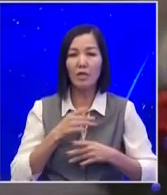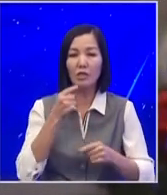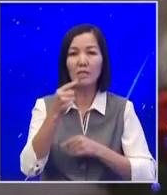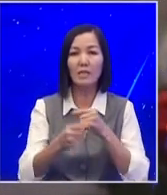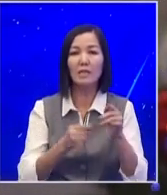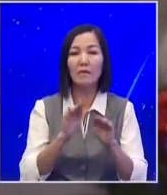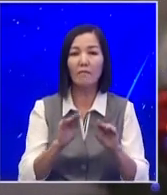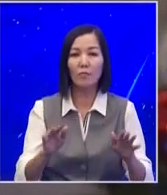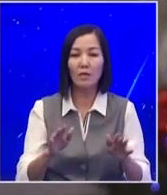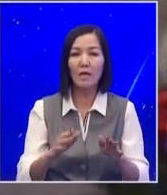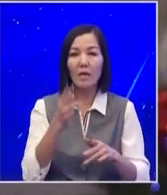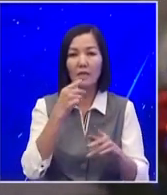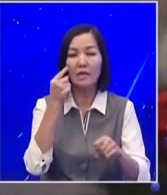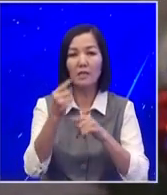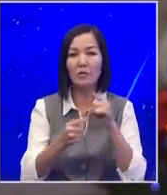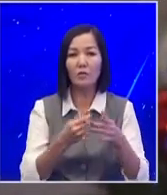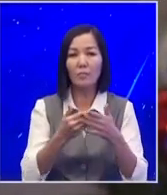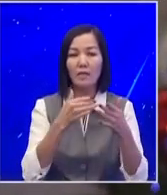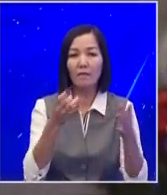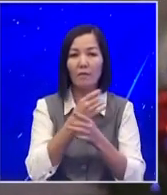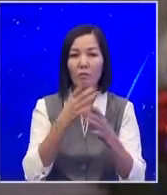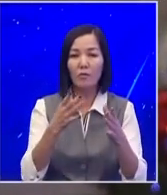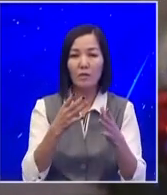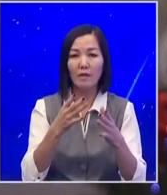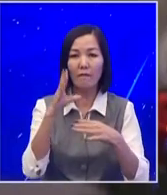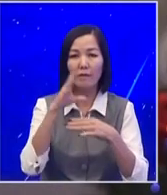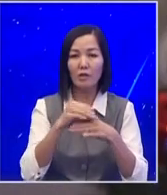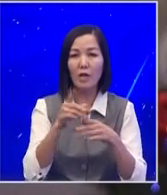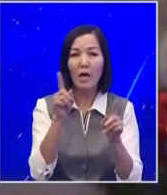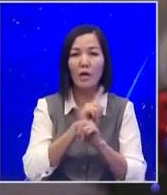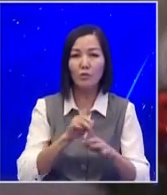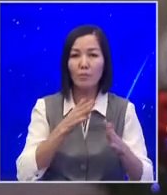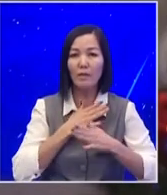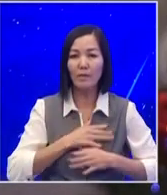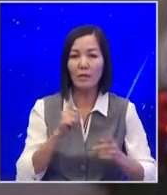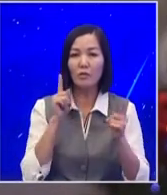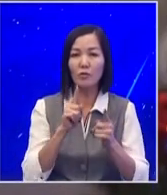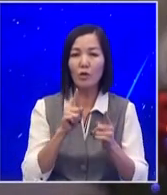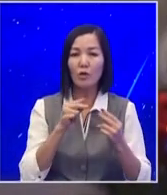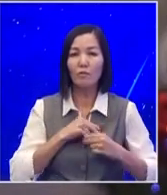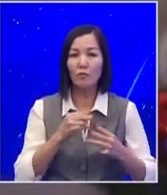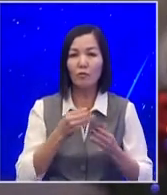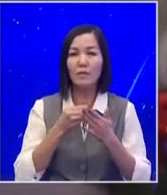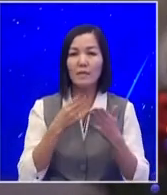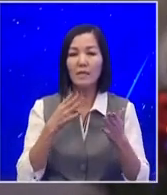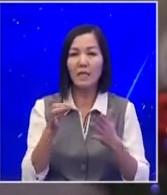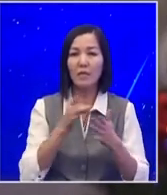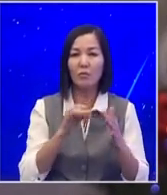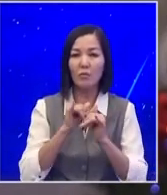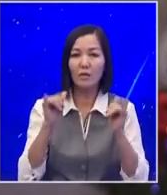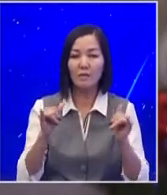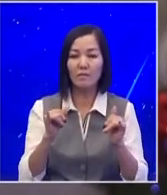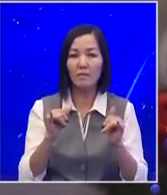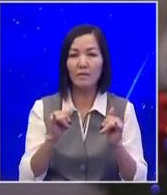и внуки. В такие традиционные предновогодние вечера особенно приятно осознавать, что твой труд ценен, что регион растет и